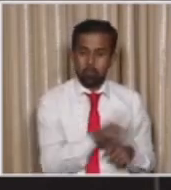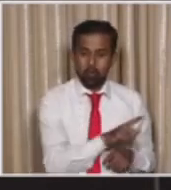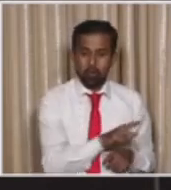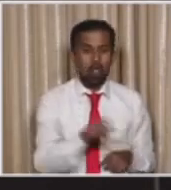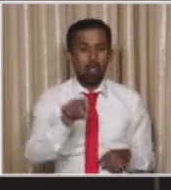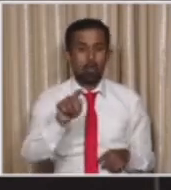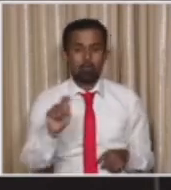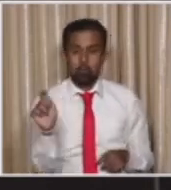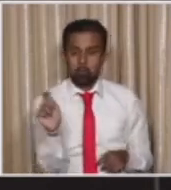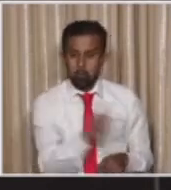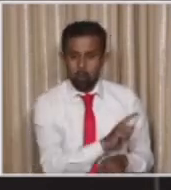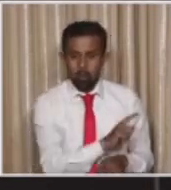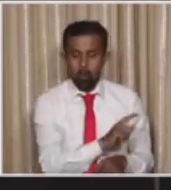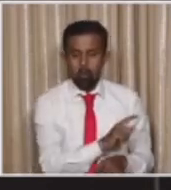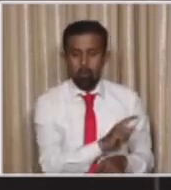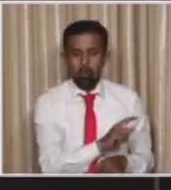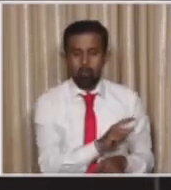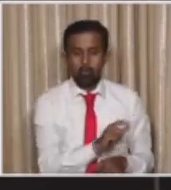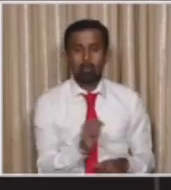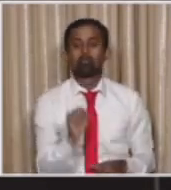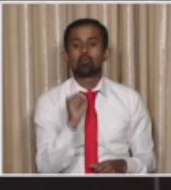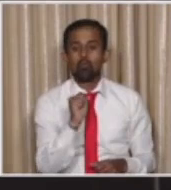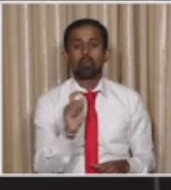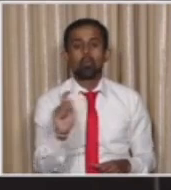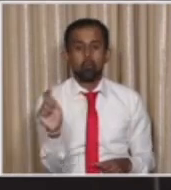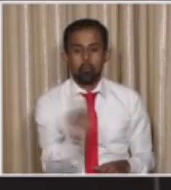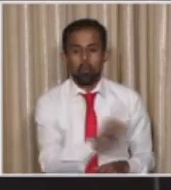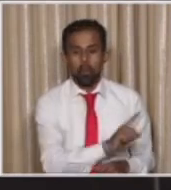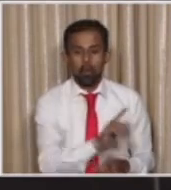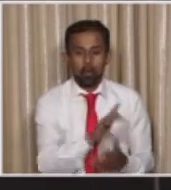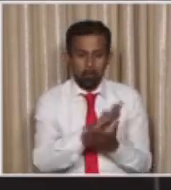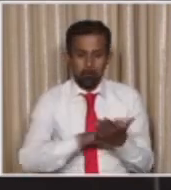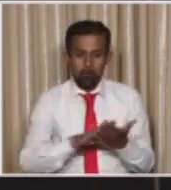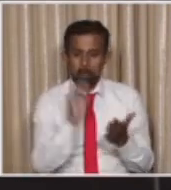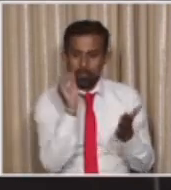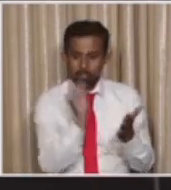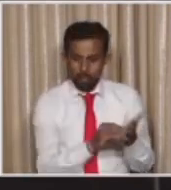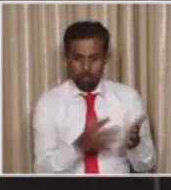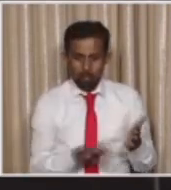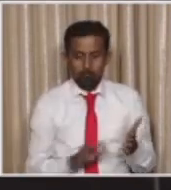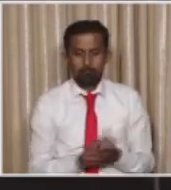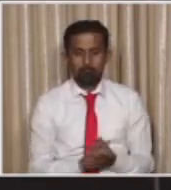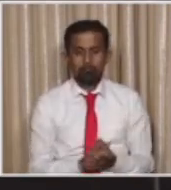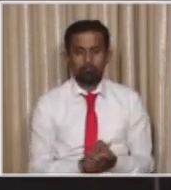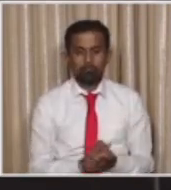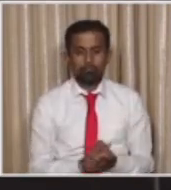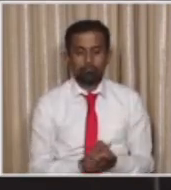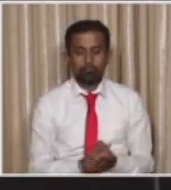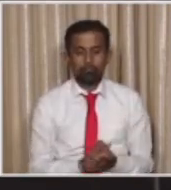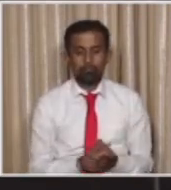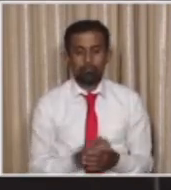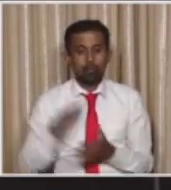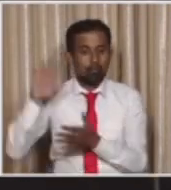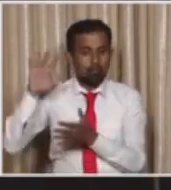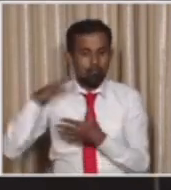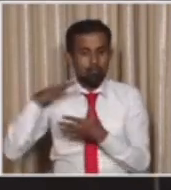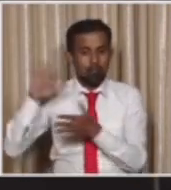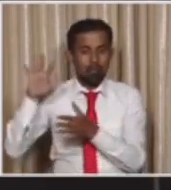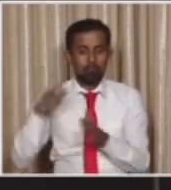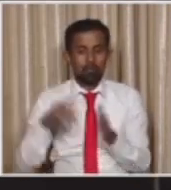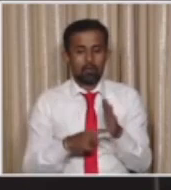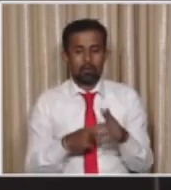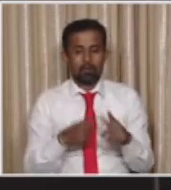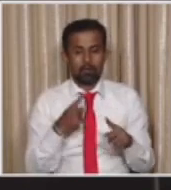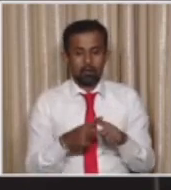කවුද බදු ගෙවන්නේ, එවගෙන් තමයි කුමක් සඳහාද බදු ගෙවන්නේ කියන එකත් ඉතා පැහැදිලිව සඳහන් කරලා තියෙනවා. එවගෙන් තමයි ආනයන් අපනයන් බදු